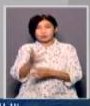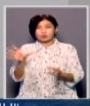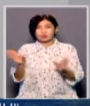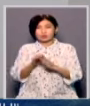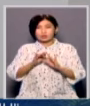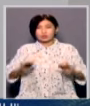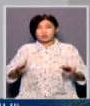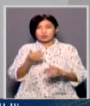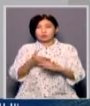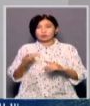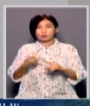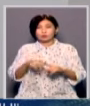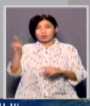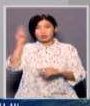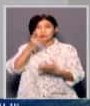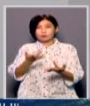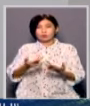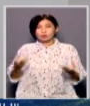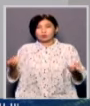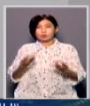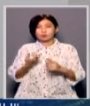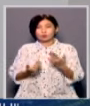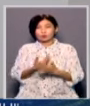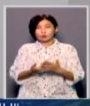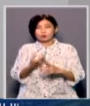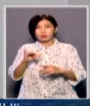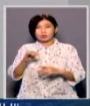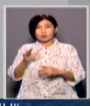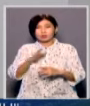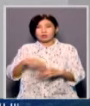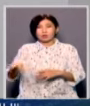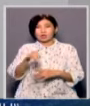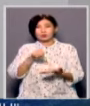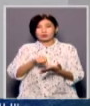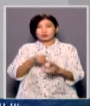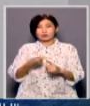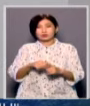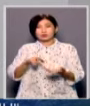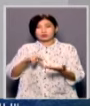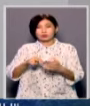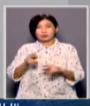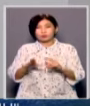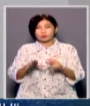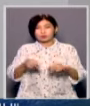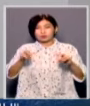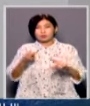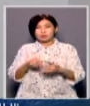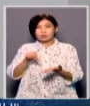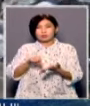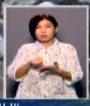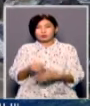доступа детей с особыми образовательными потребностями к инклюзивному образованию. В областном центре планируется строительство специального